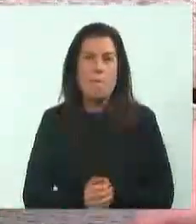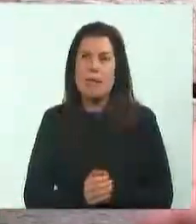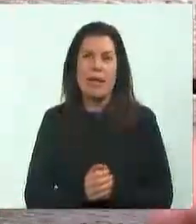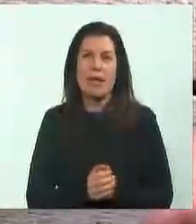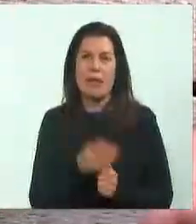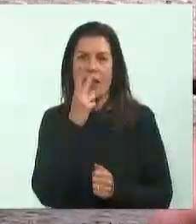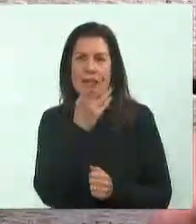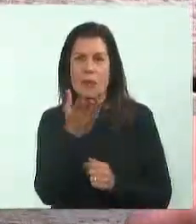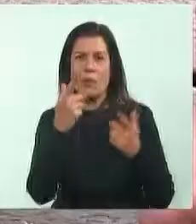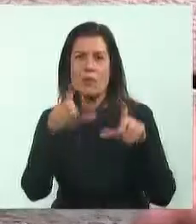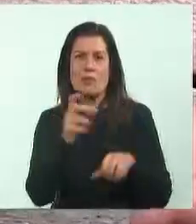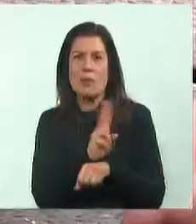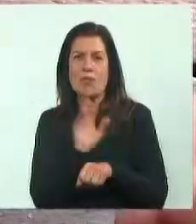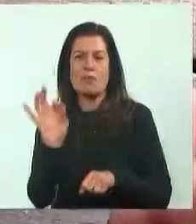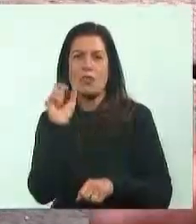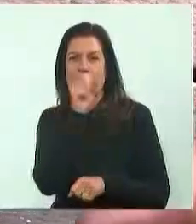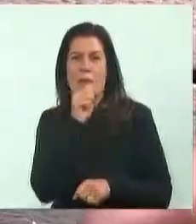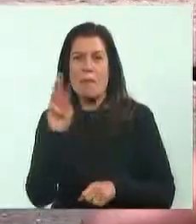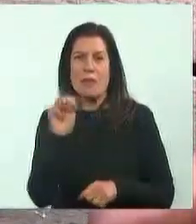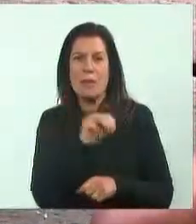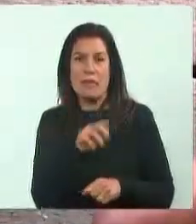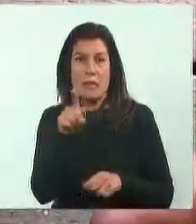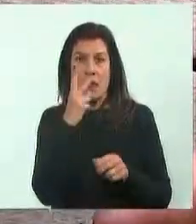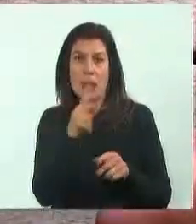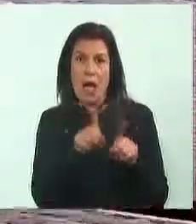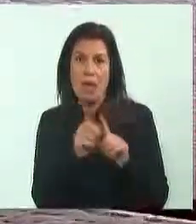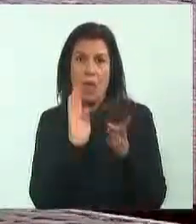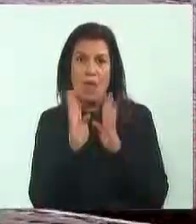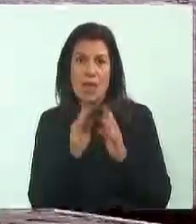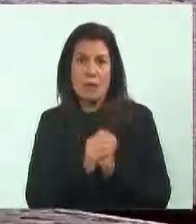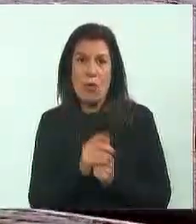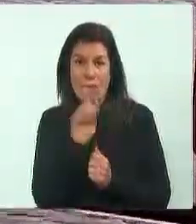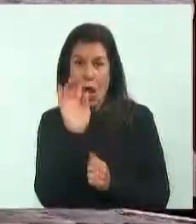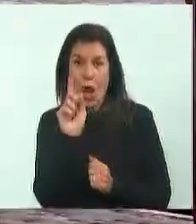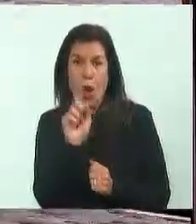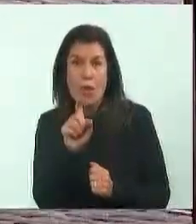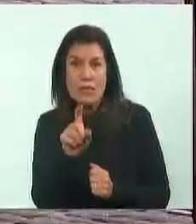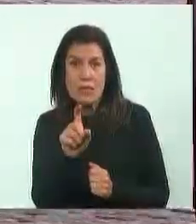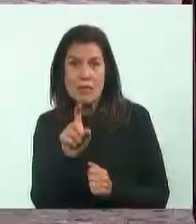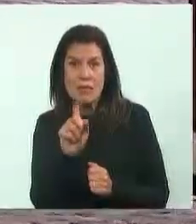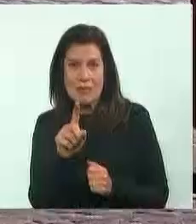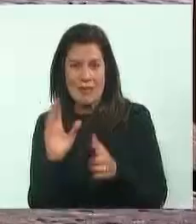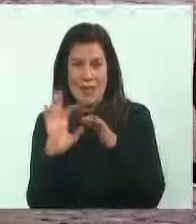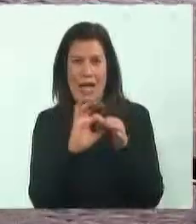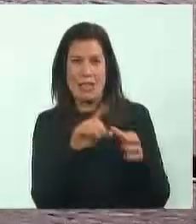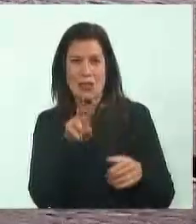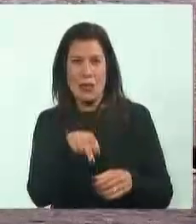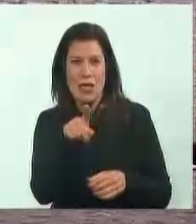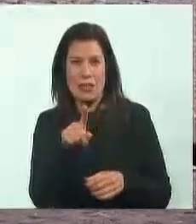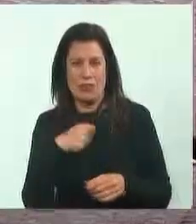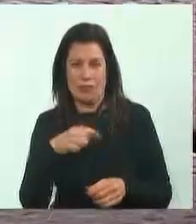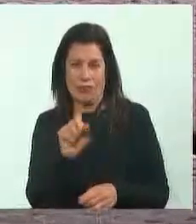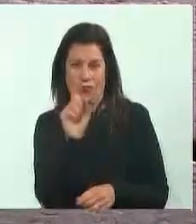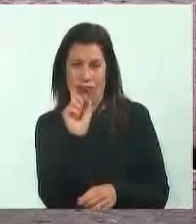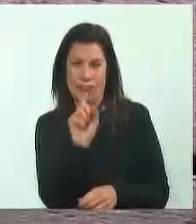מסיקה. זה נראה כמו פייסבוק, אתה לוחץ, זה לא מביא לשום מקום. לחצנו על הלינק היחיד שקיים בפרסום מדובוני הלעיסה